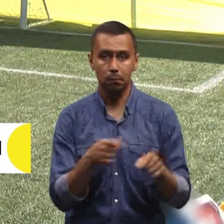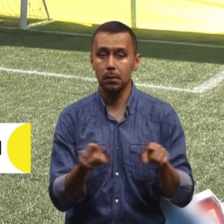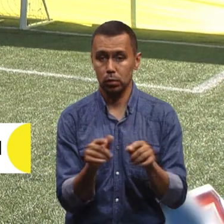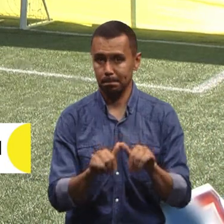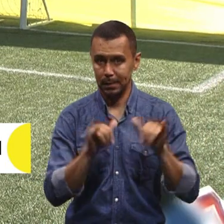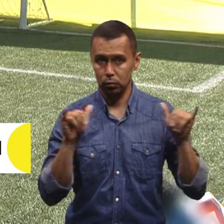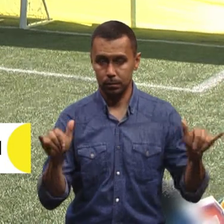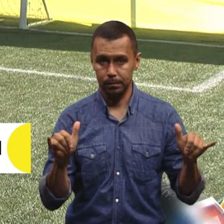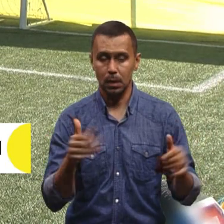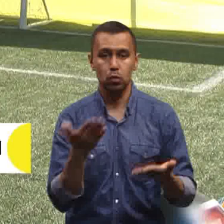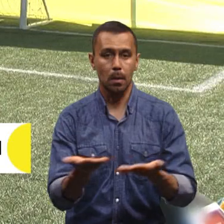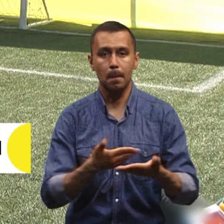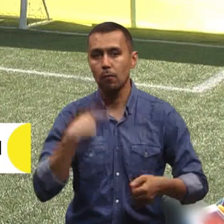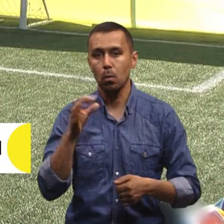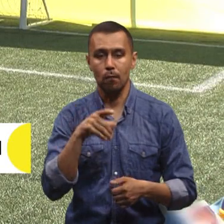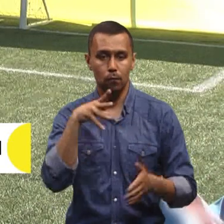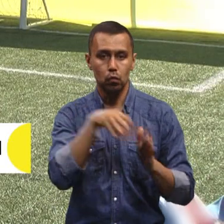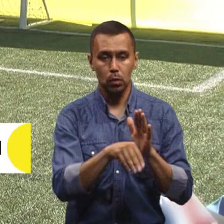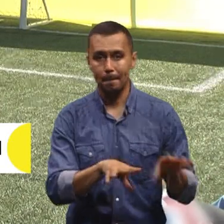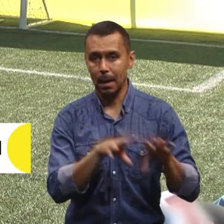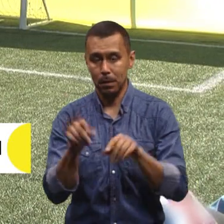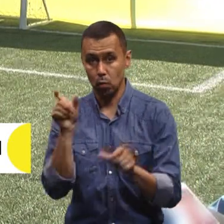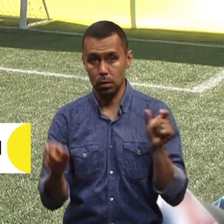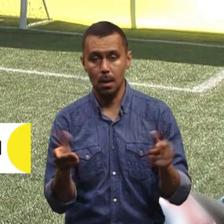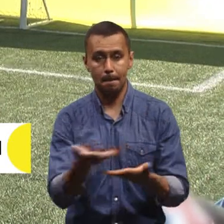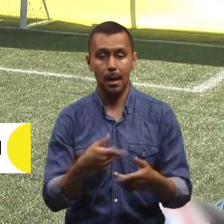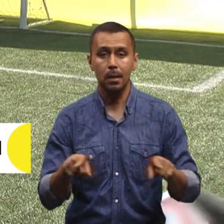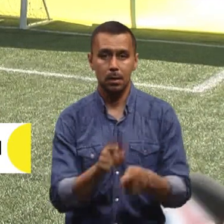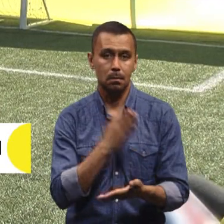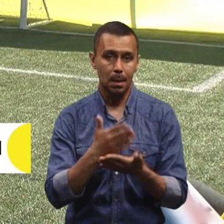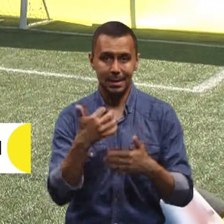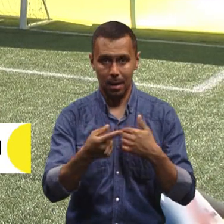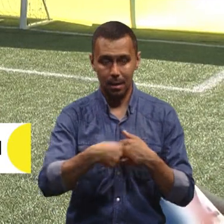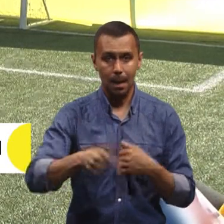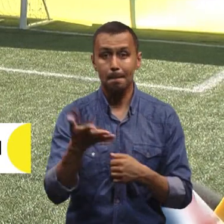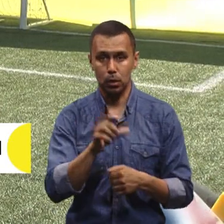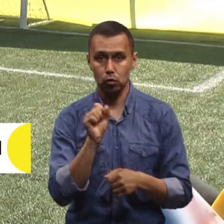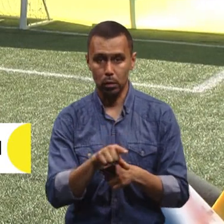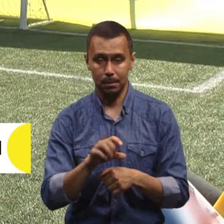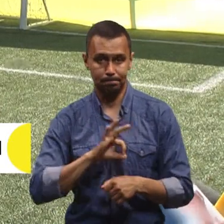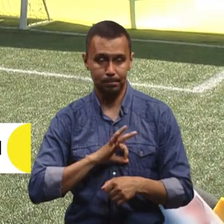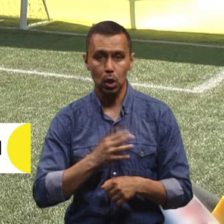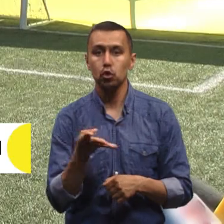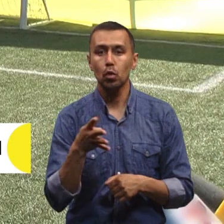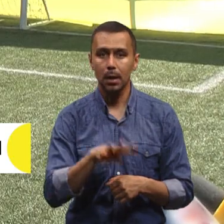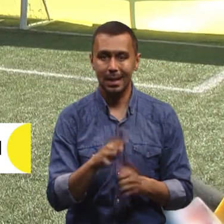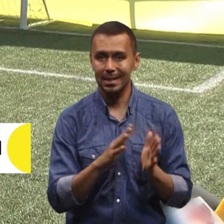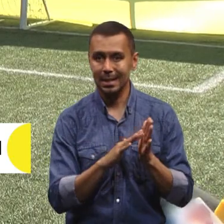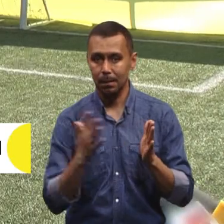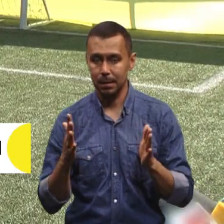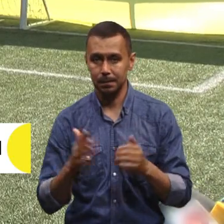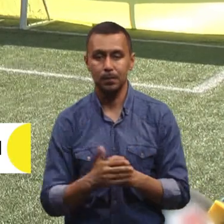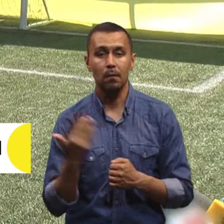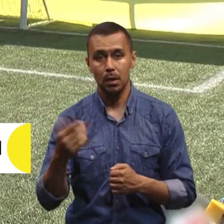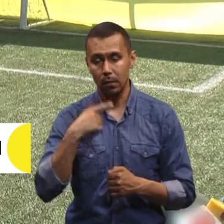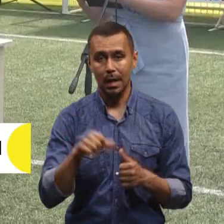збільшилося. Якщо ми говоримо про внутрішньопереміщених, то ми теж маємо серед них 5 золотих медалістів і 4 срібних. Із